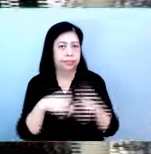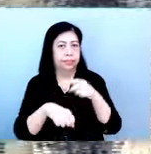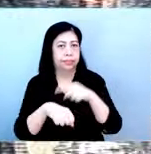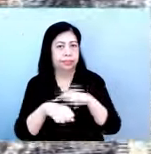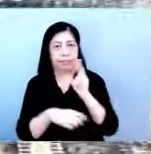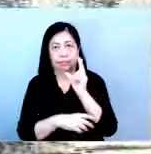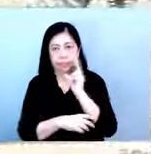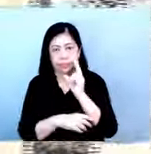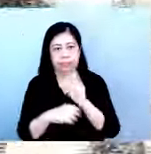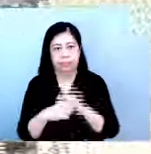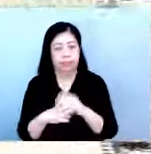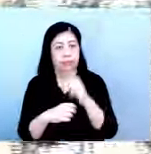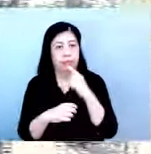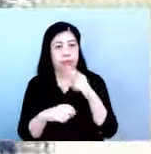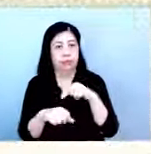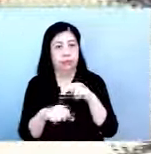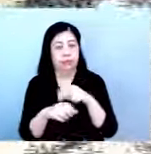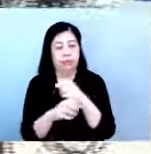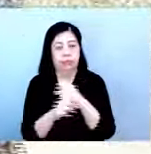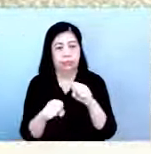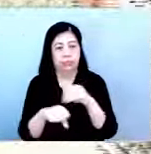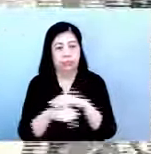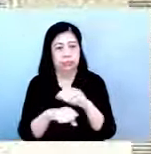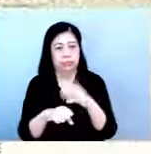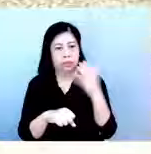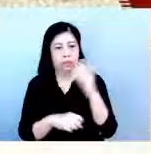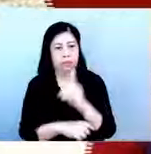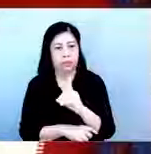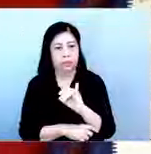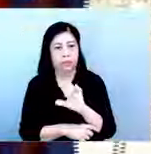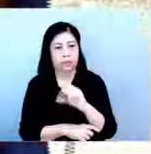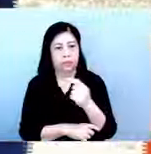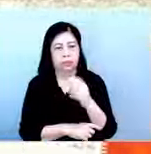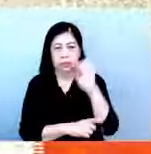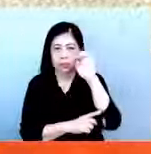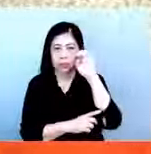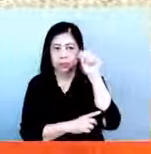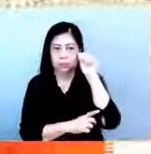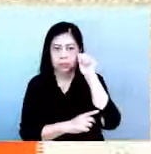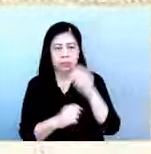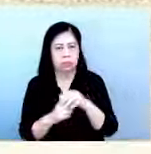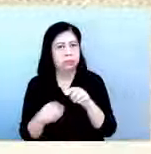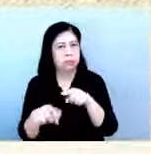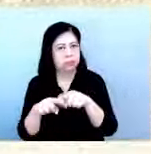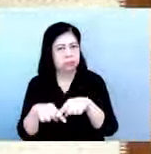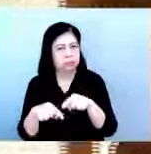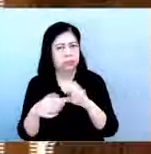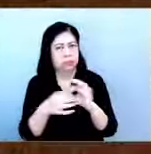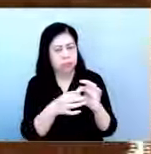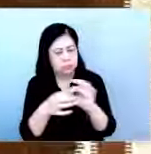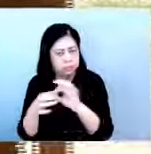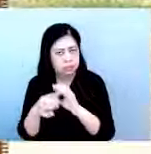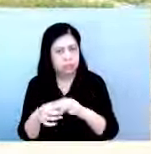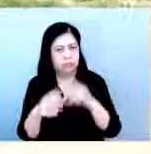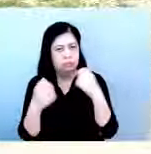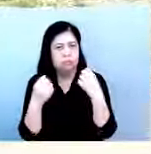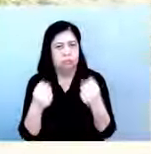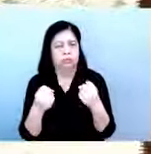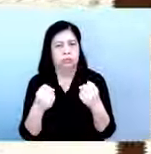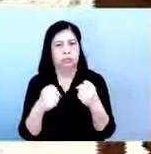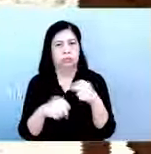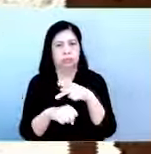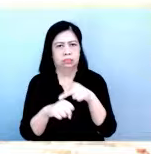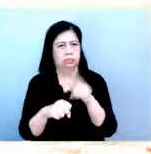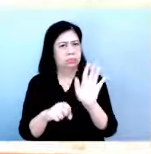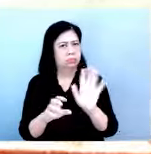administration. Ayon kay National Security Advisor at dating DILG Secretary Eduardo Anyo, nakasalalay sa pagkakaisa ang lakas ng bansa, kaya dapat tanggihan